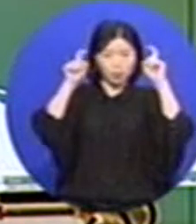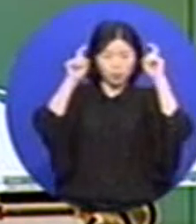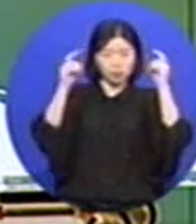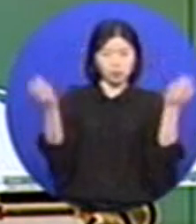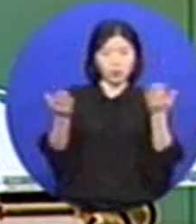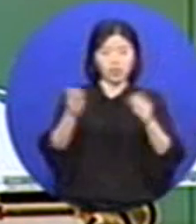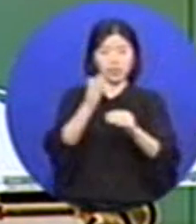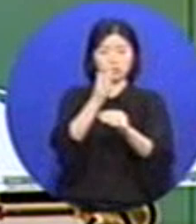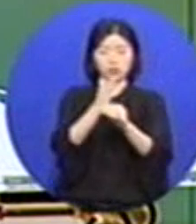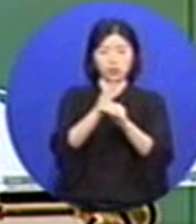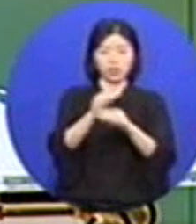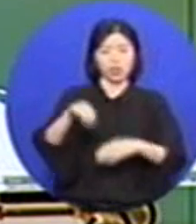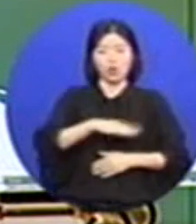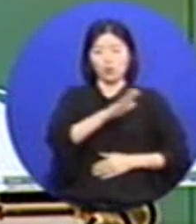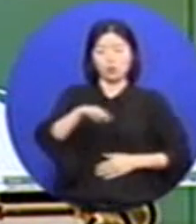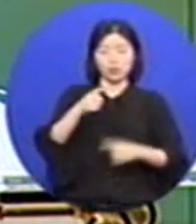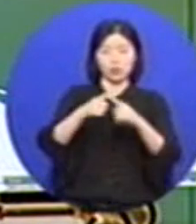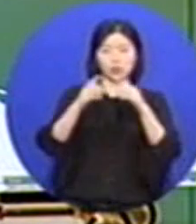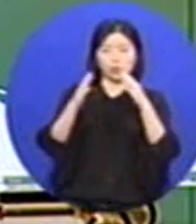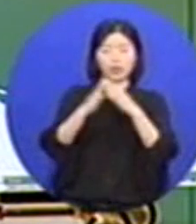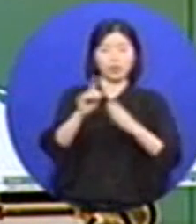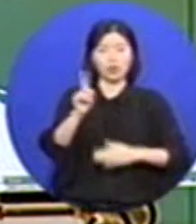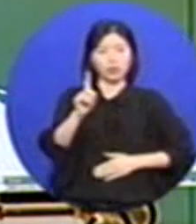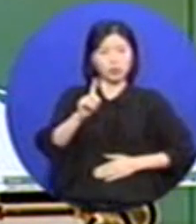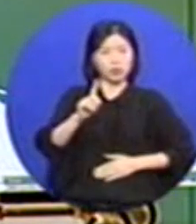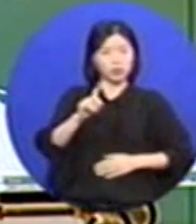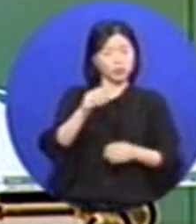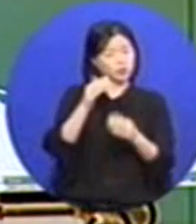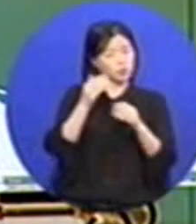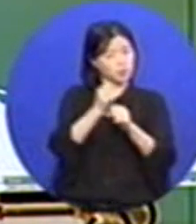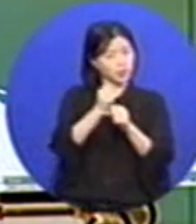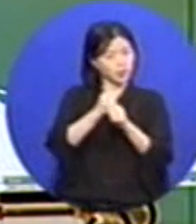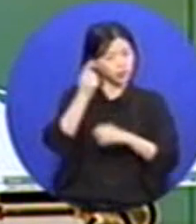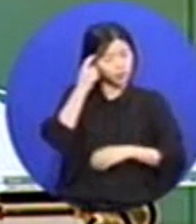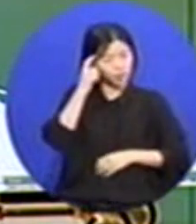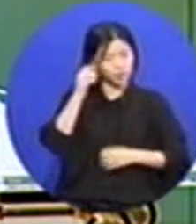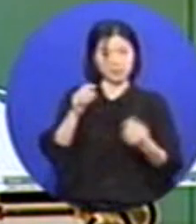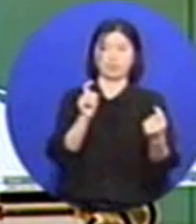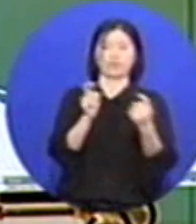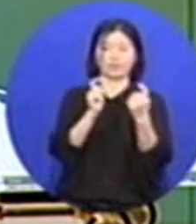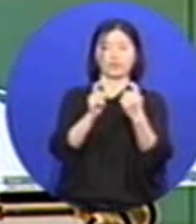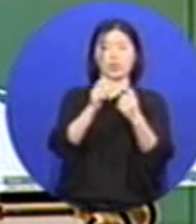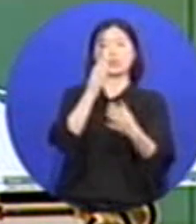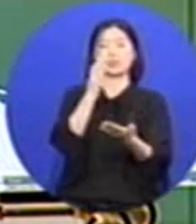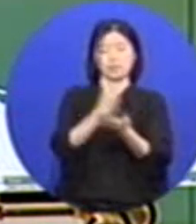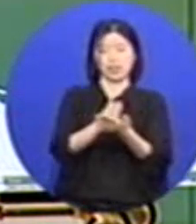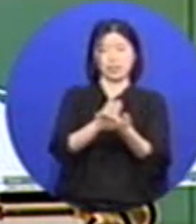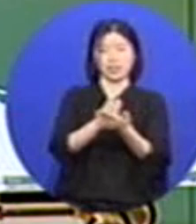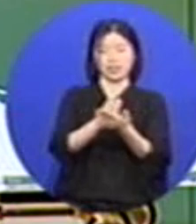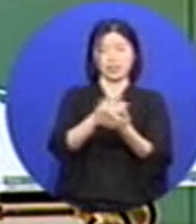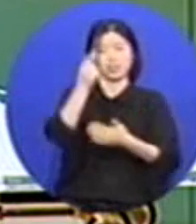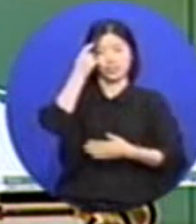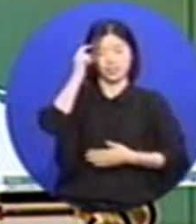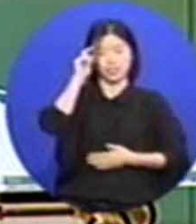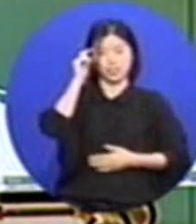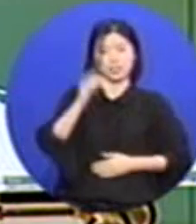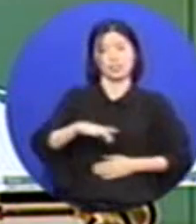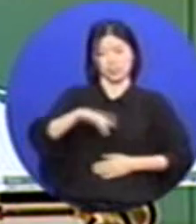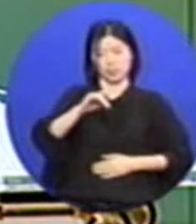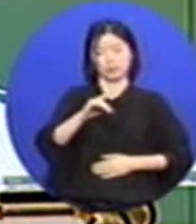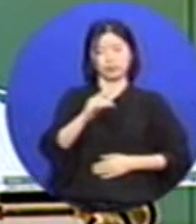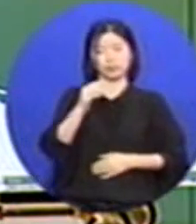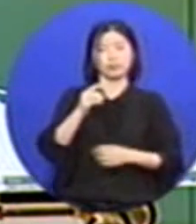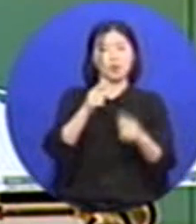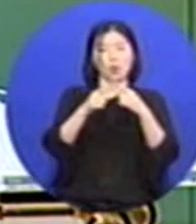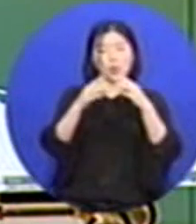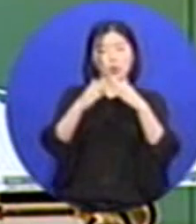우리 교회는 어떤 교회가 돼야 될까 싸우지 말자 그 생각이 제일 먼저 하더랍니다 교우들이 싸우